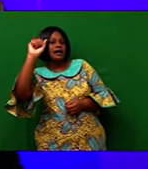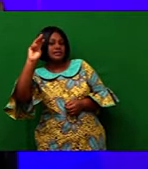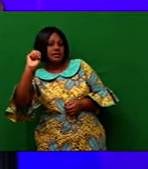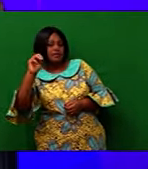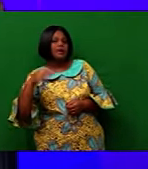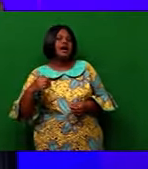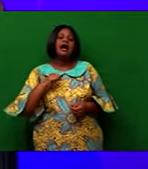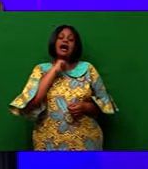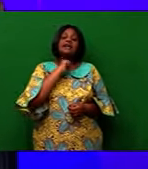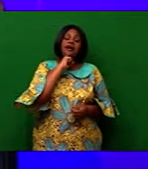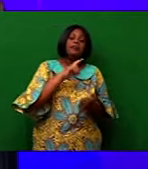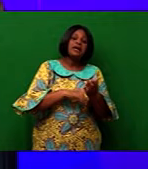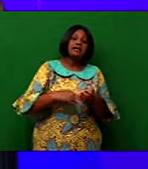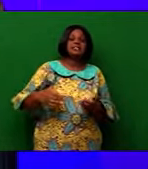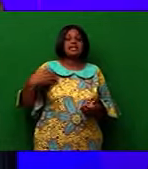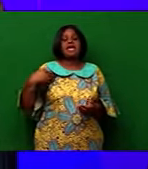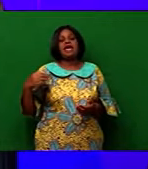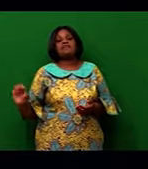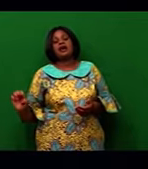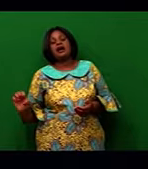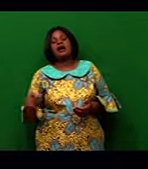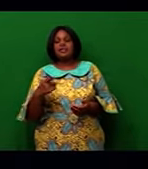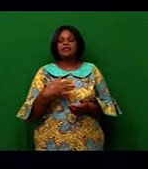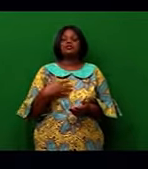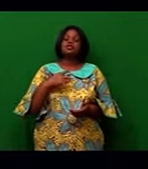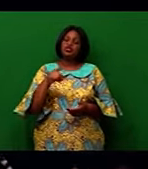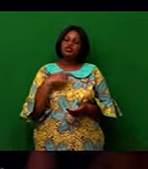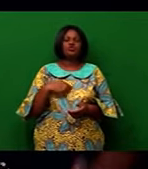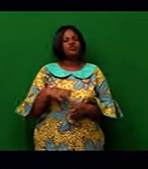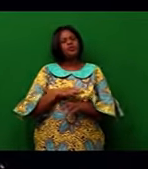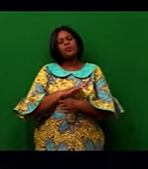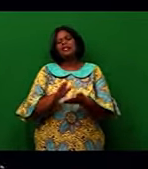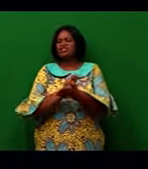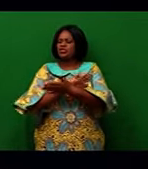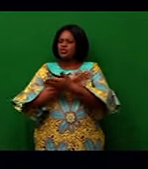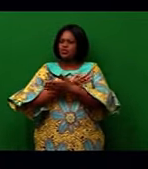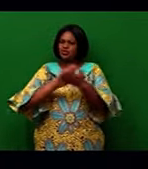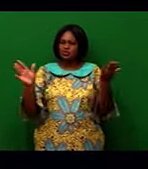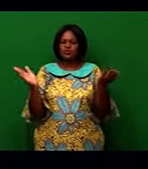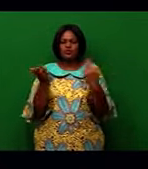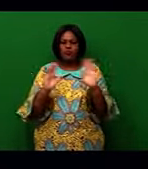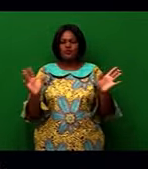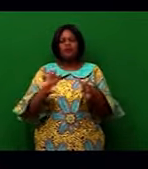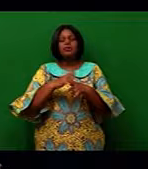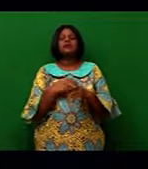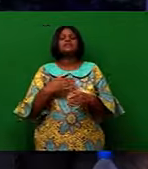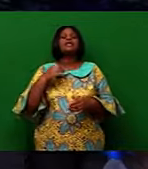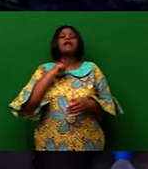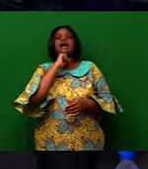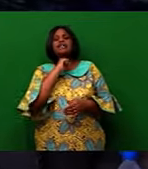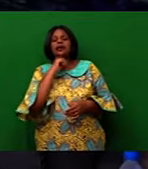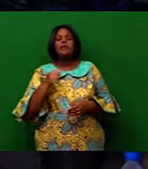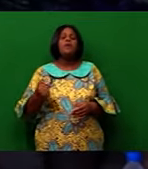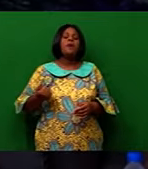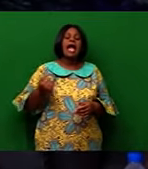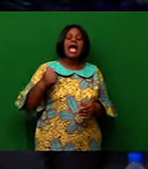rakagara risiriko ndoda kuti tange tagadzirisa izvozvo ndizvozvo mashoko makukuta ari kutaurwa